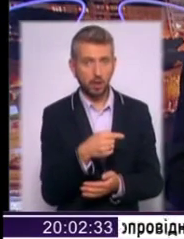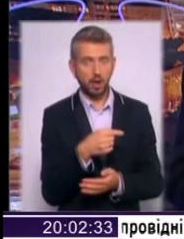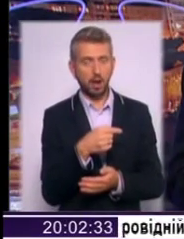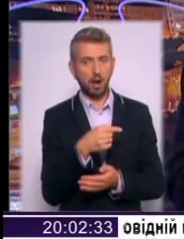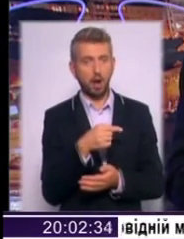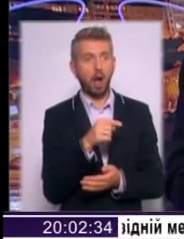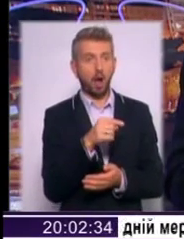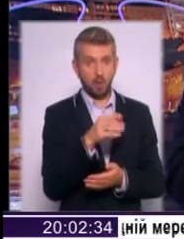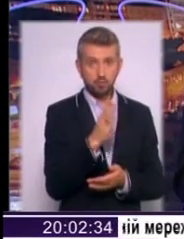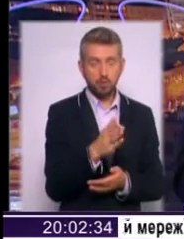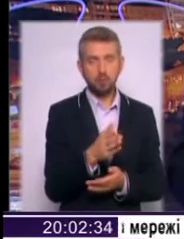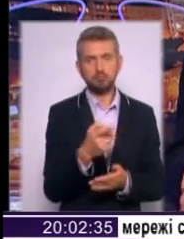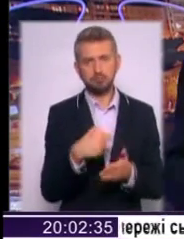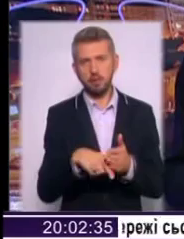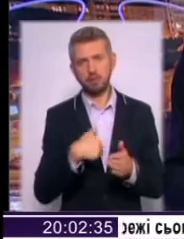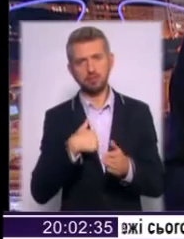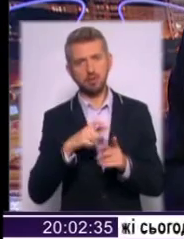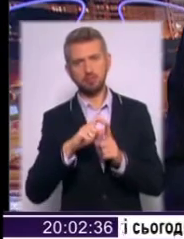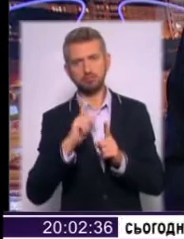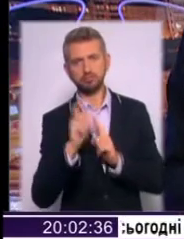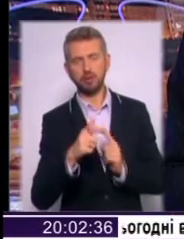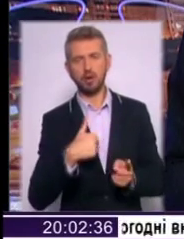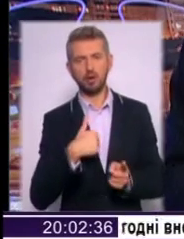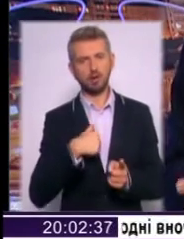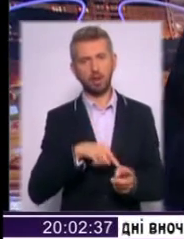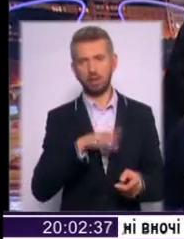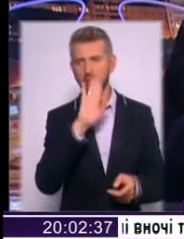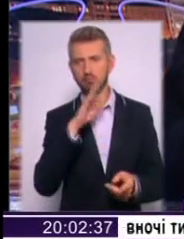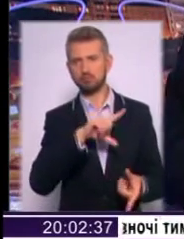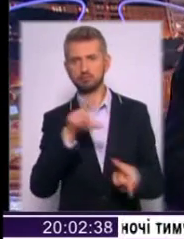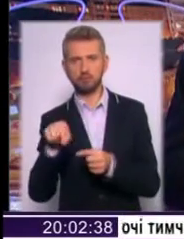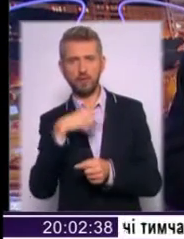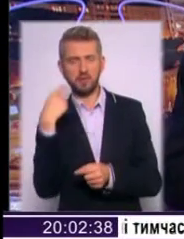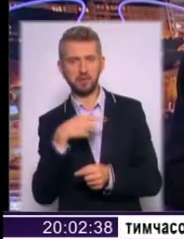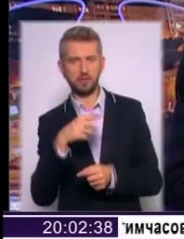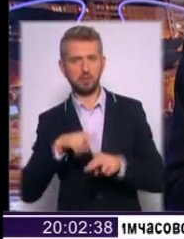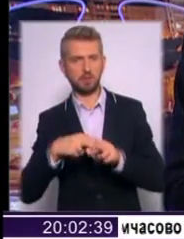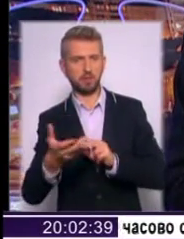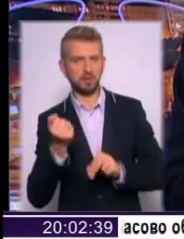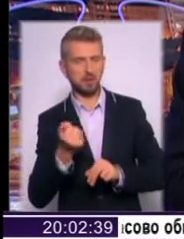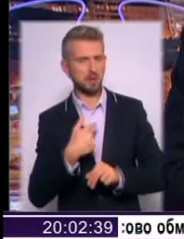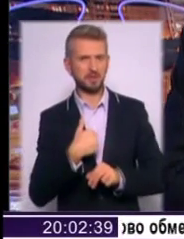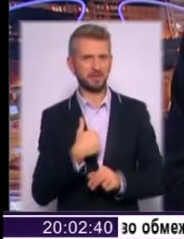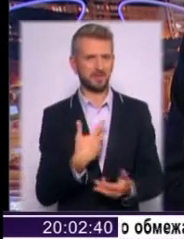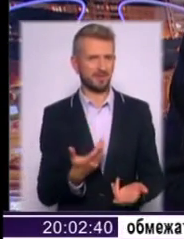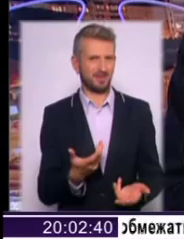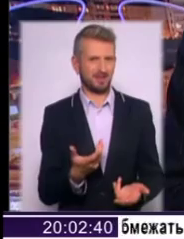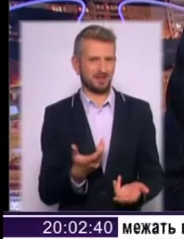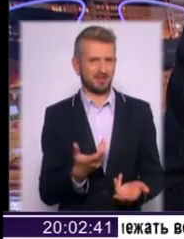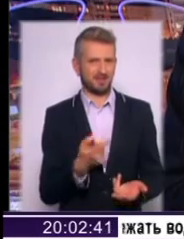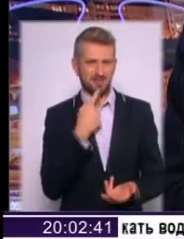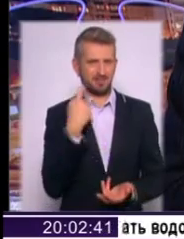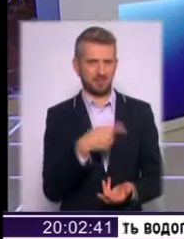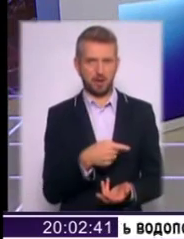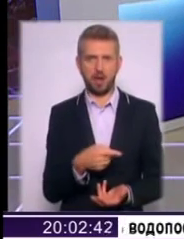я після цього прийму громадянство цієї країни-агресора, мене щось дряпає така розмова. Ні, ну, вибачте, а до чого